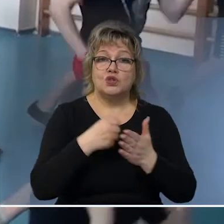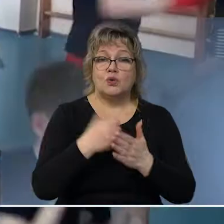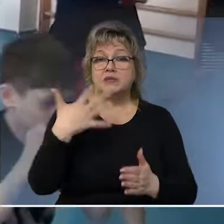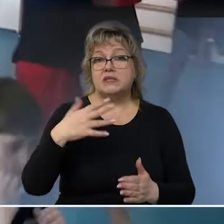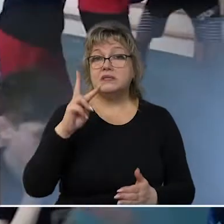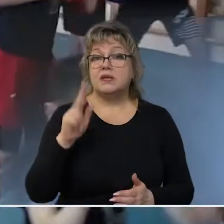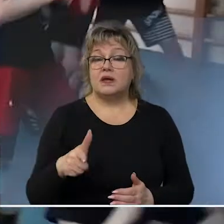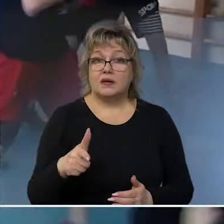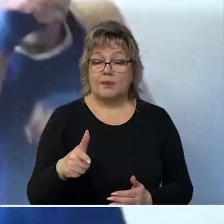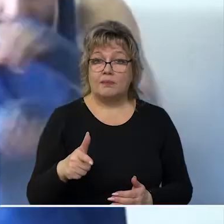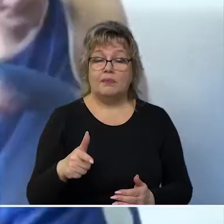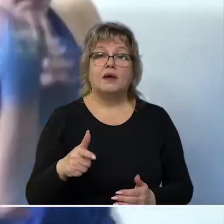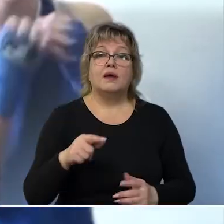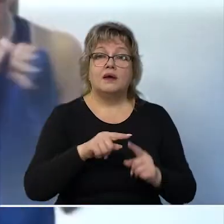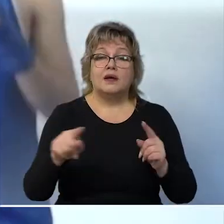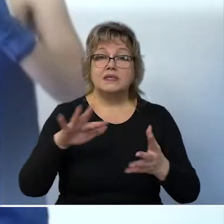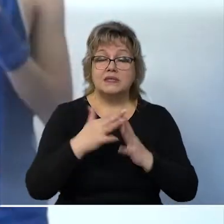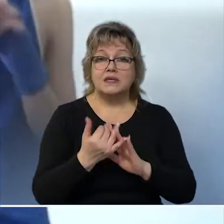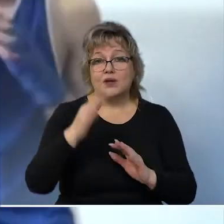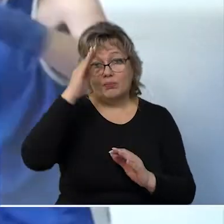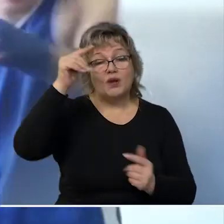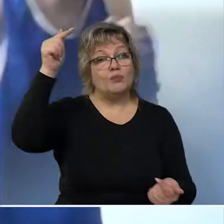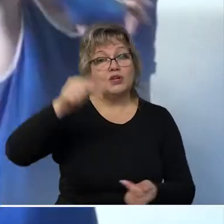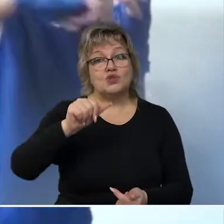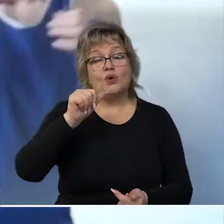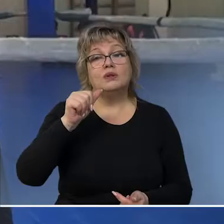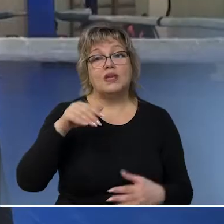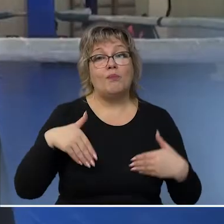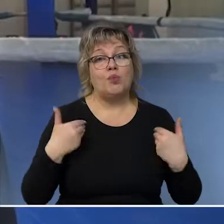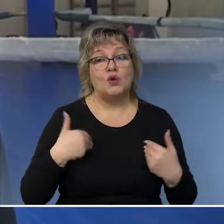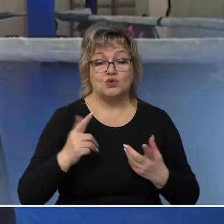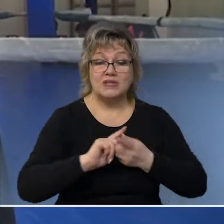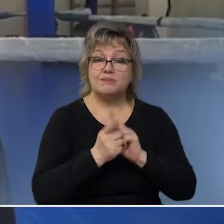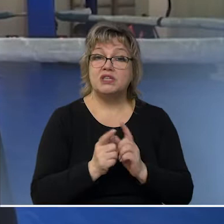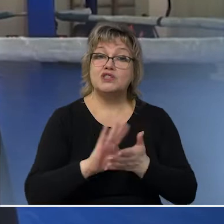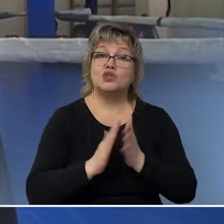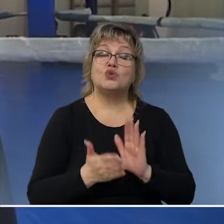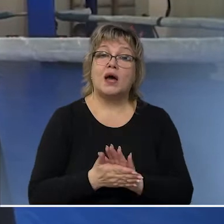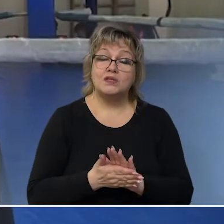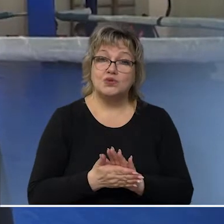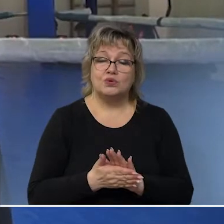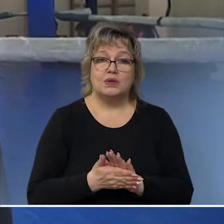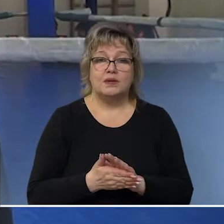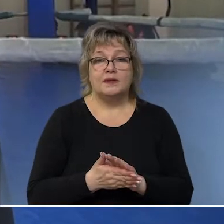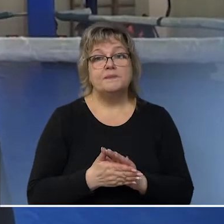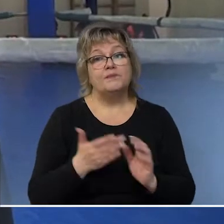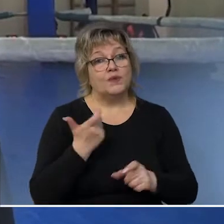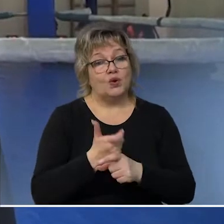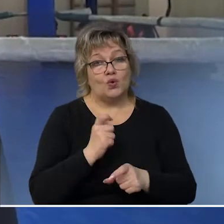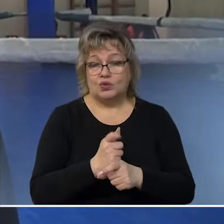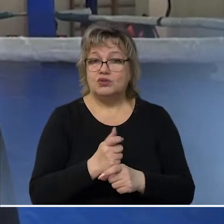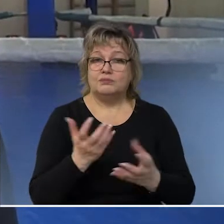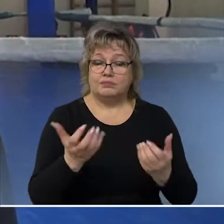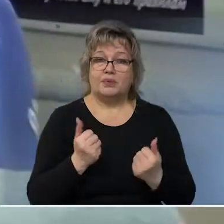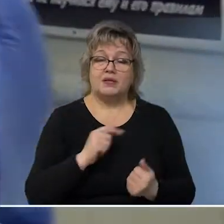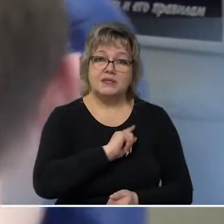до 50 килограммов. Переезд в город сельскому парню пошел на пользу. Изменился полностью, характер поменял, физику очень